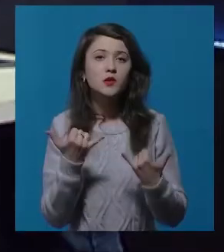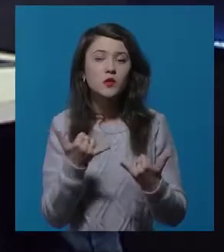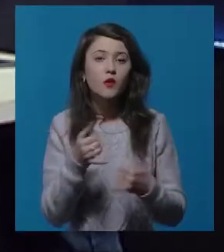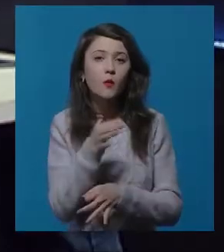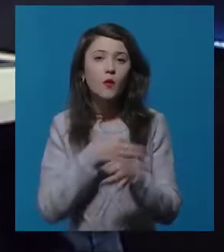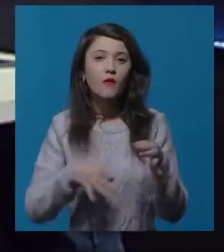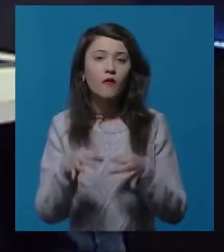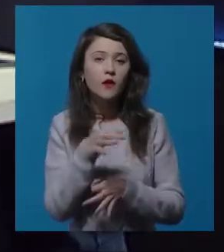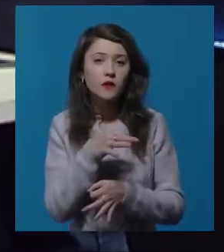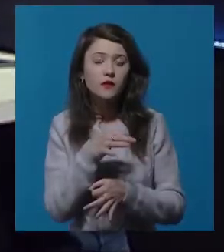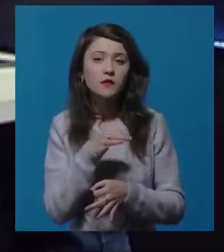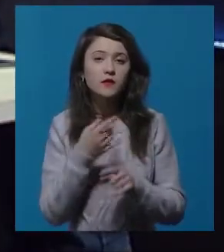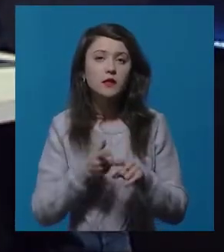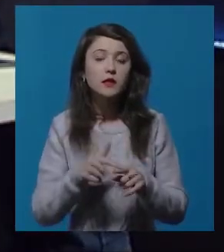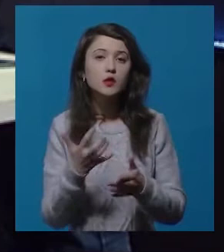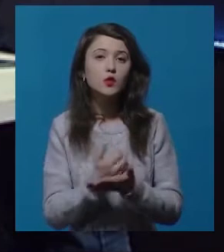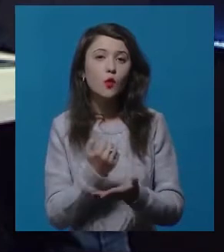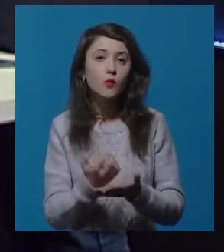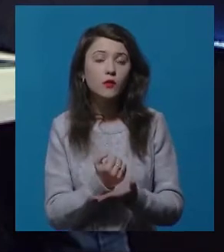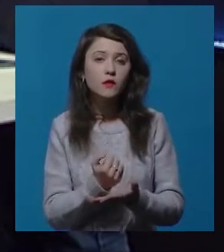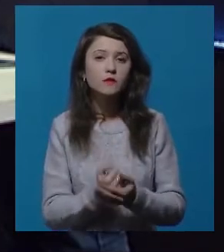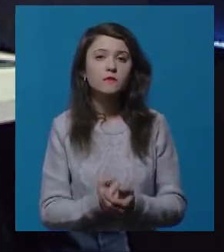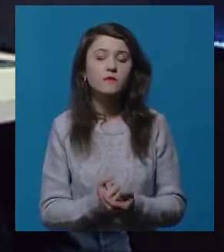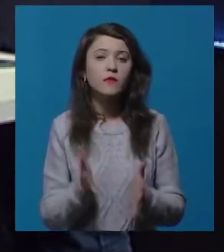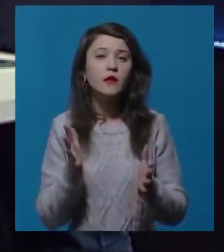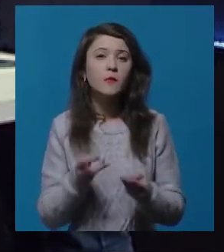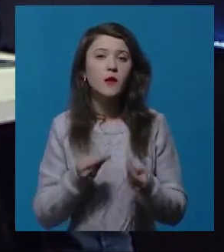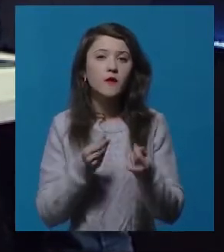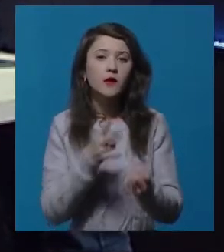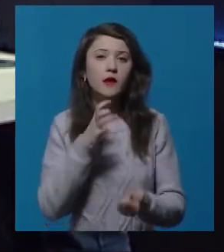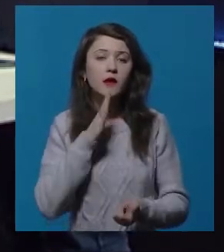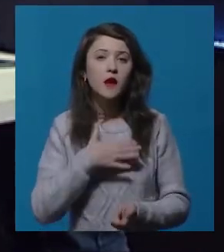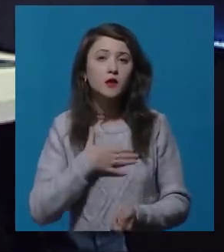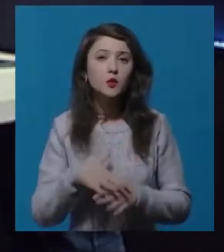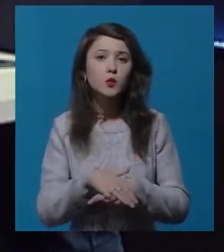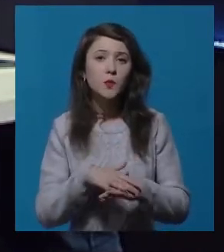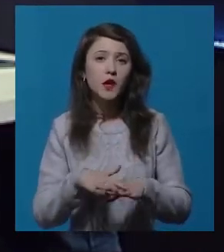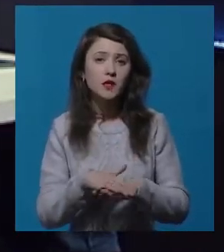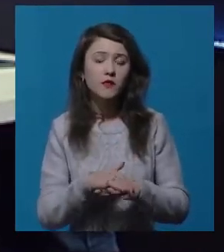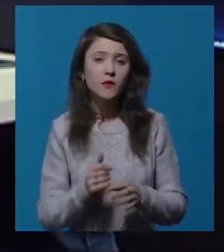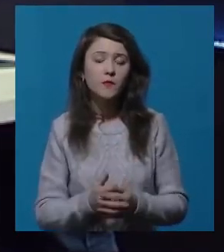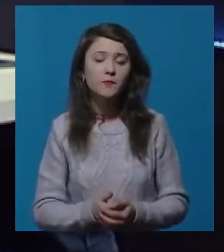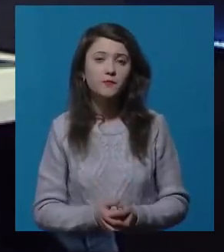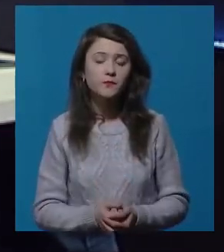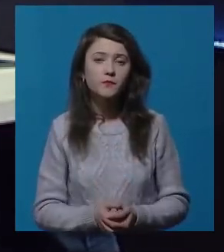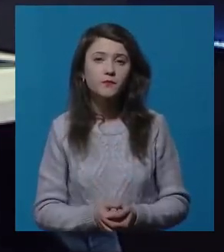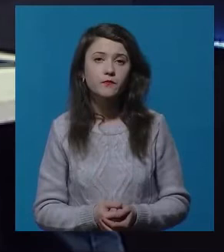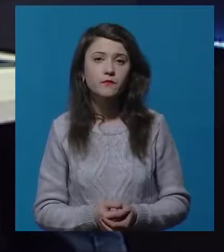і ці здобутки значно впливають на наше суспільство. Ми